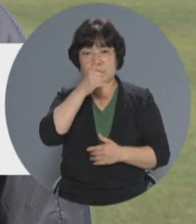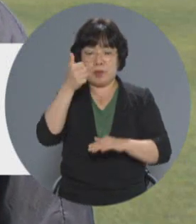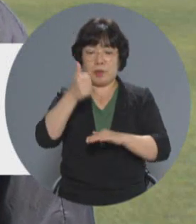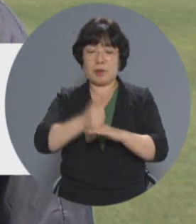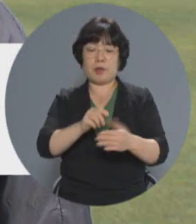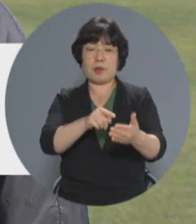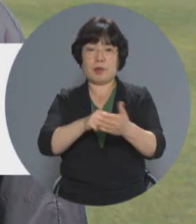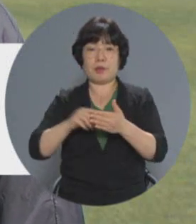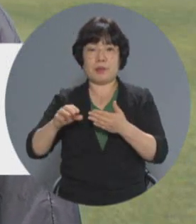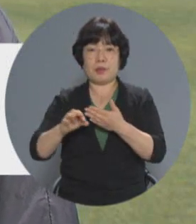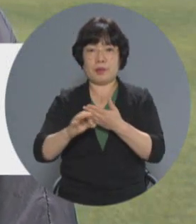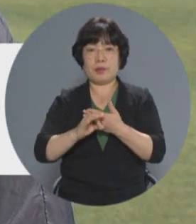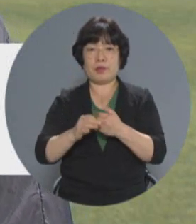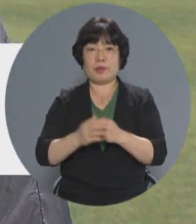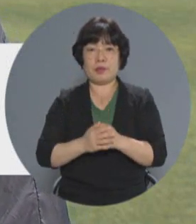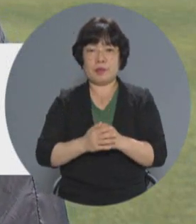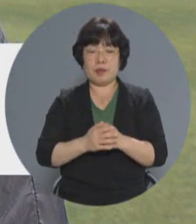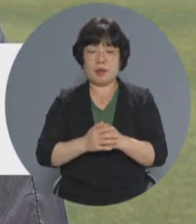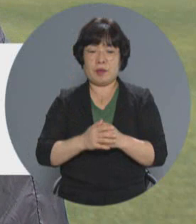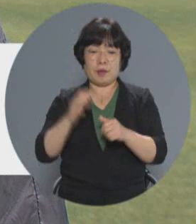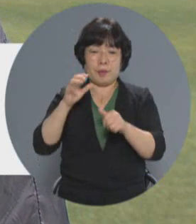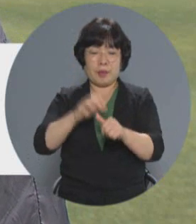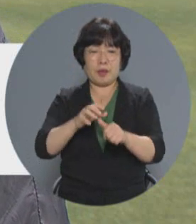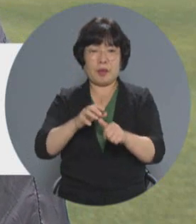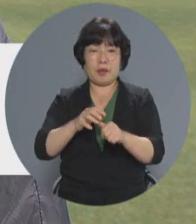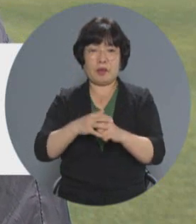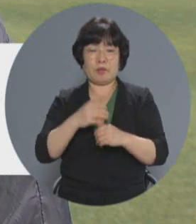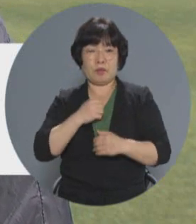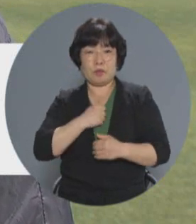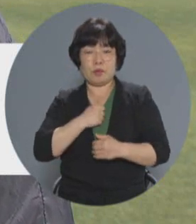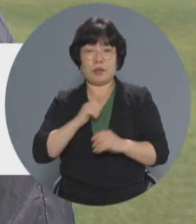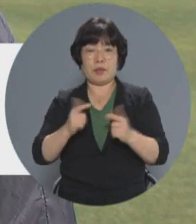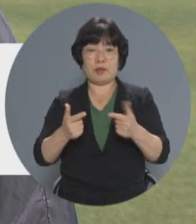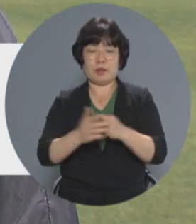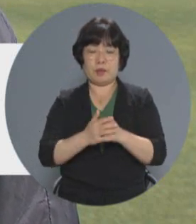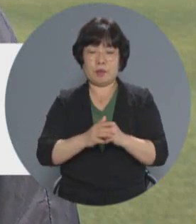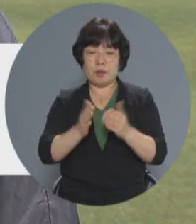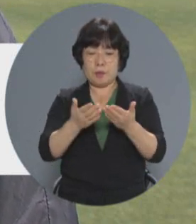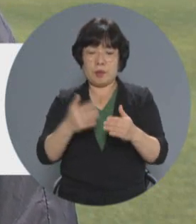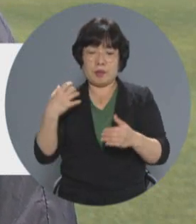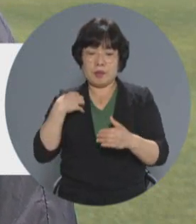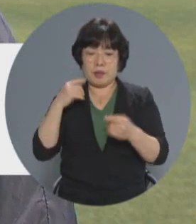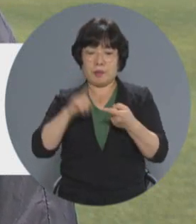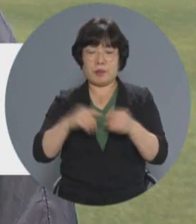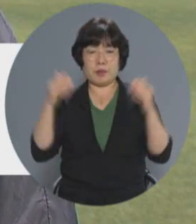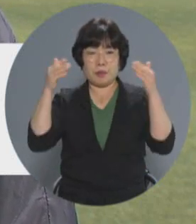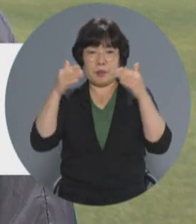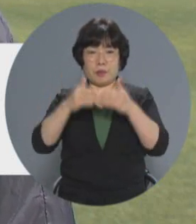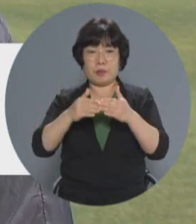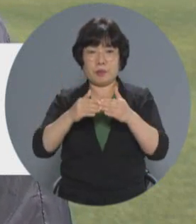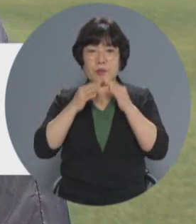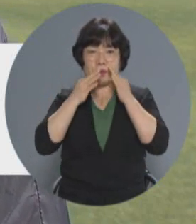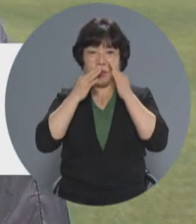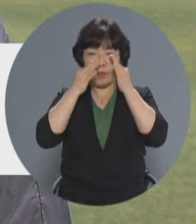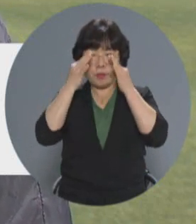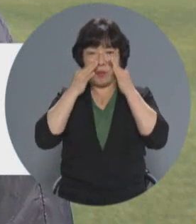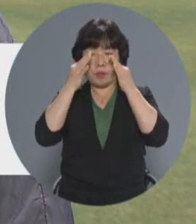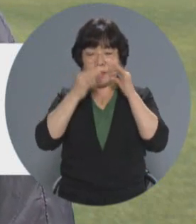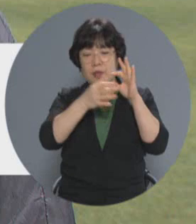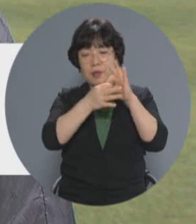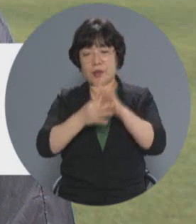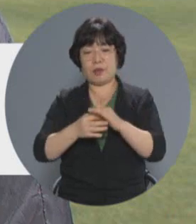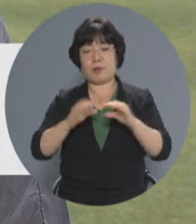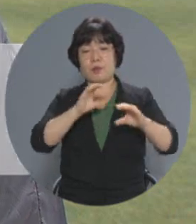나온다면 그래서 그런 것들에 너무 아빠 받지 않고 본인들이 할 수 있는 역할에 집중할 수 있도록 성스러운 계속